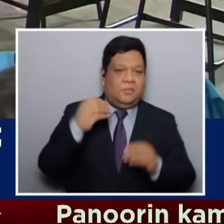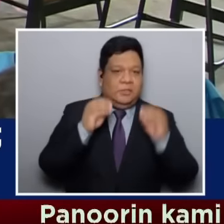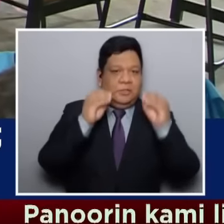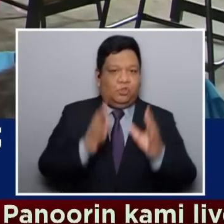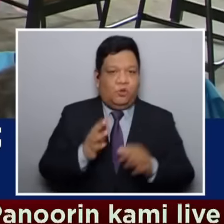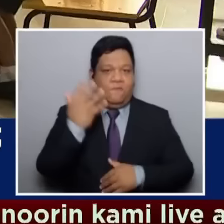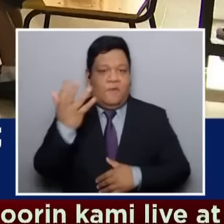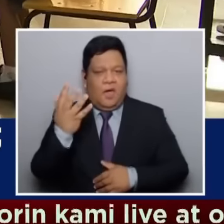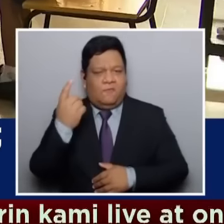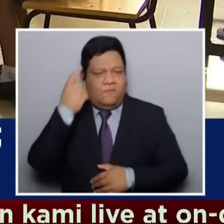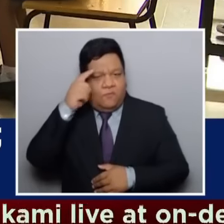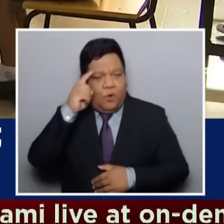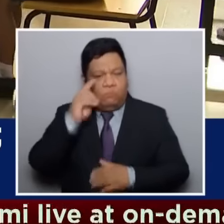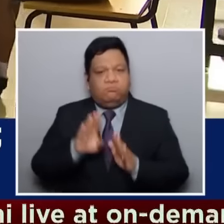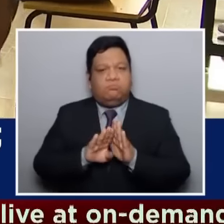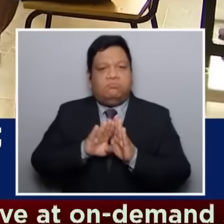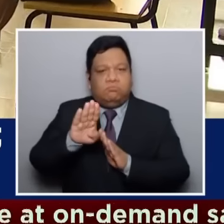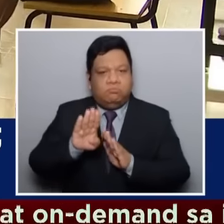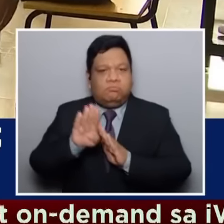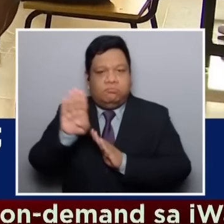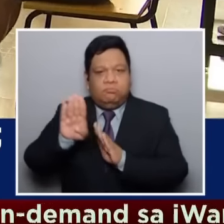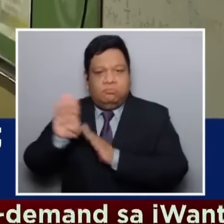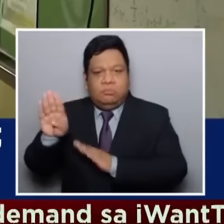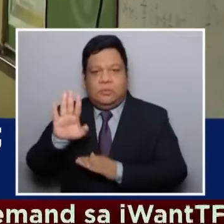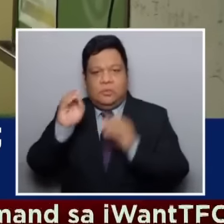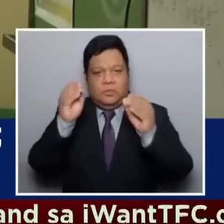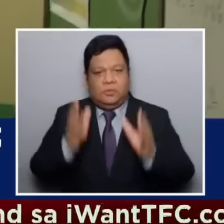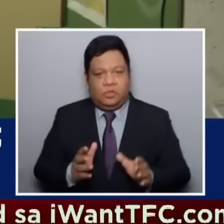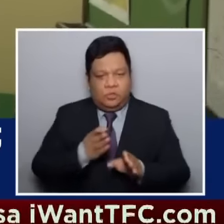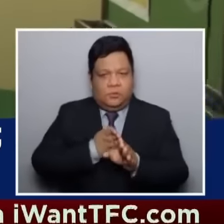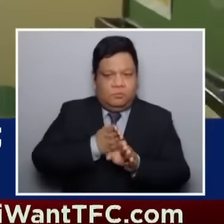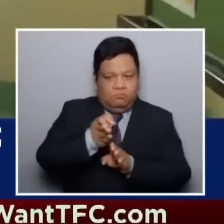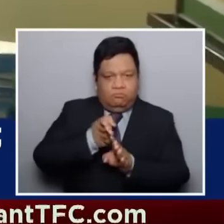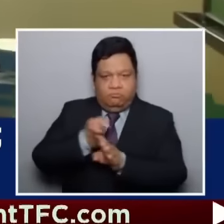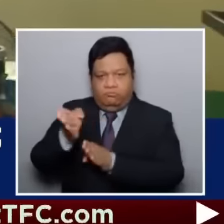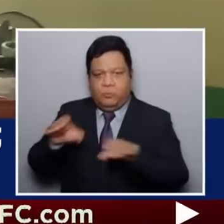career advancement ng mga guro. Ara Perez, ABS-CBN News.